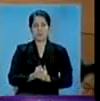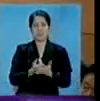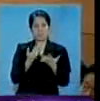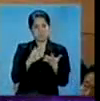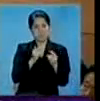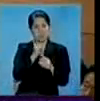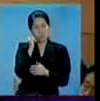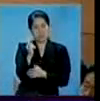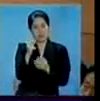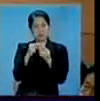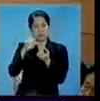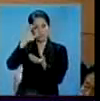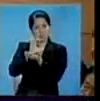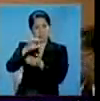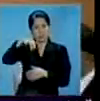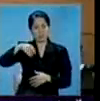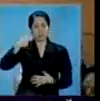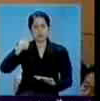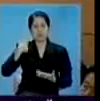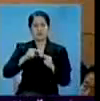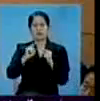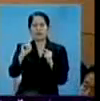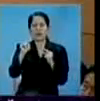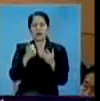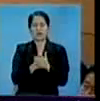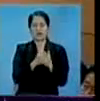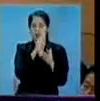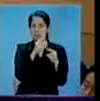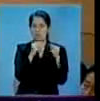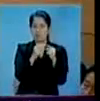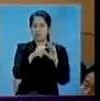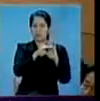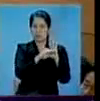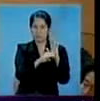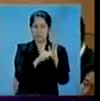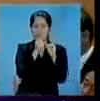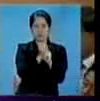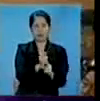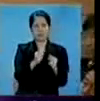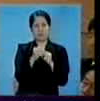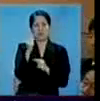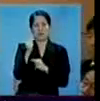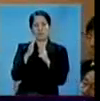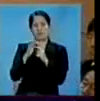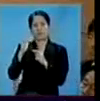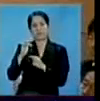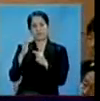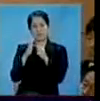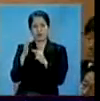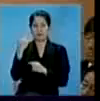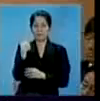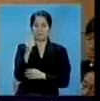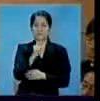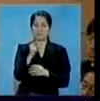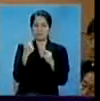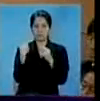อบตัวกับใครนั้นถ้าเข้าสู่กระบวนการพิจารณาความอาญาในฐานะผู้ต้องหาเพราะมีคนไปแจ้งความ